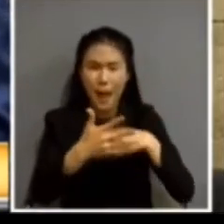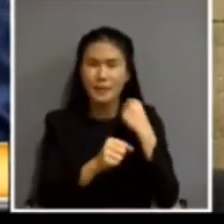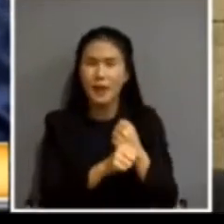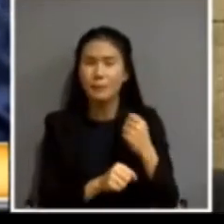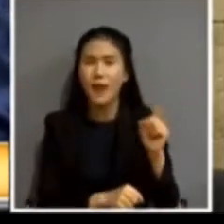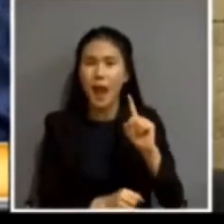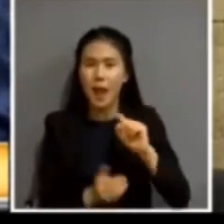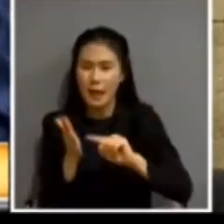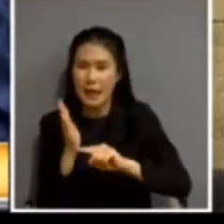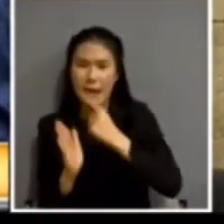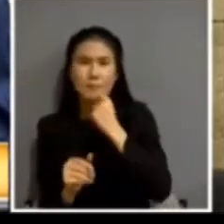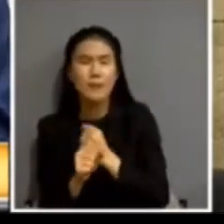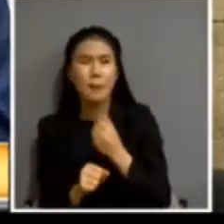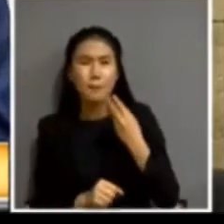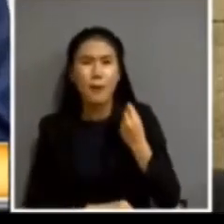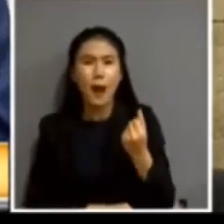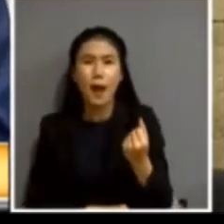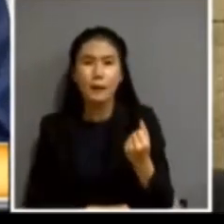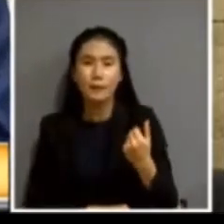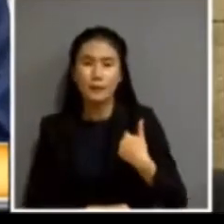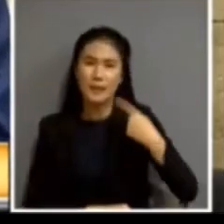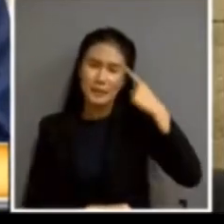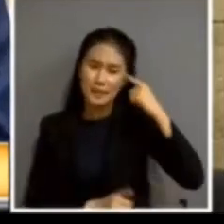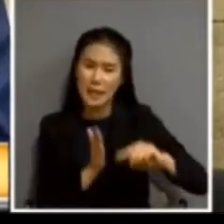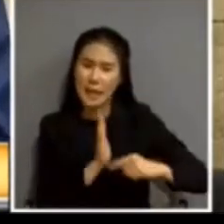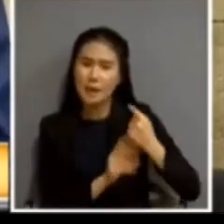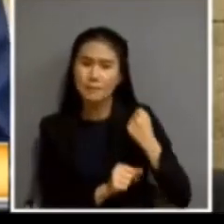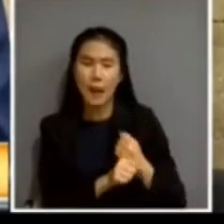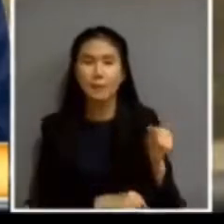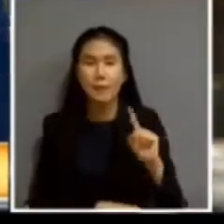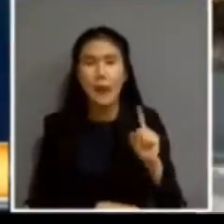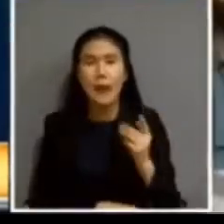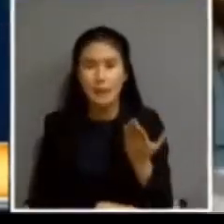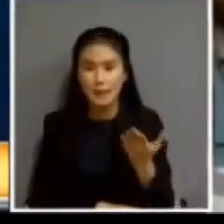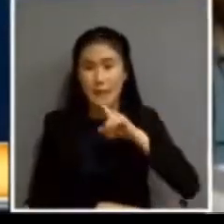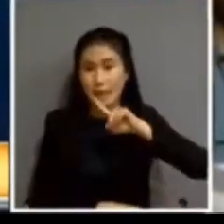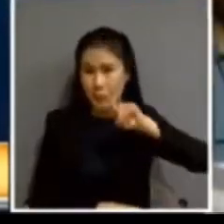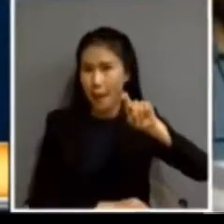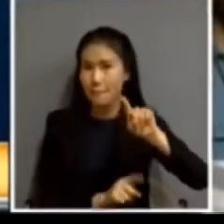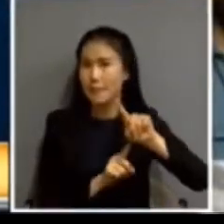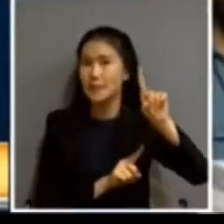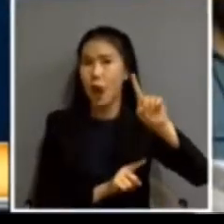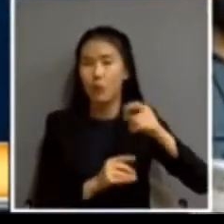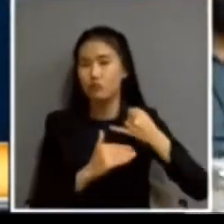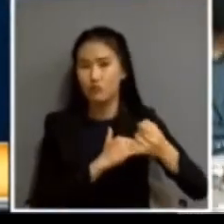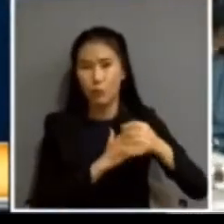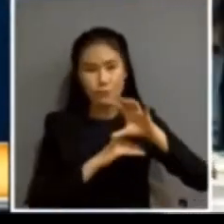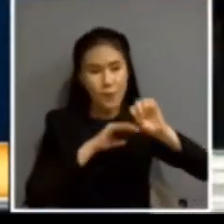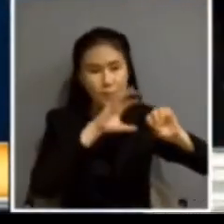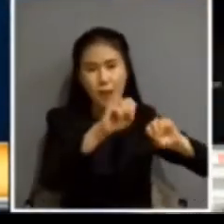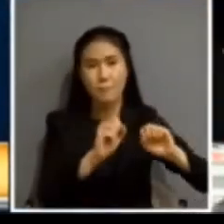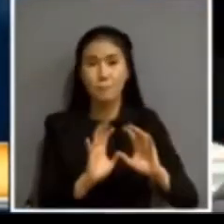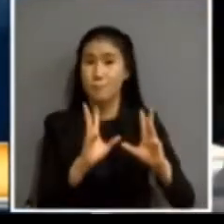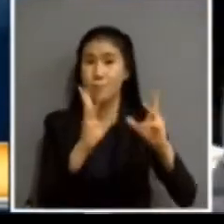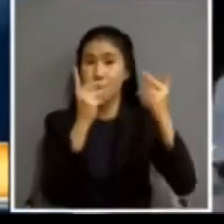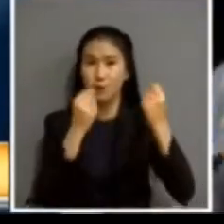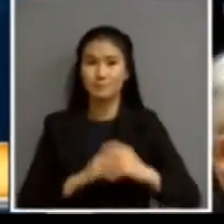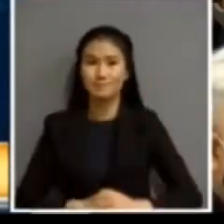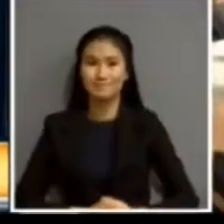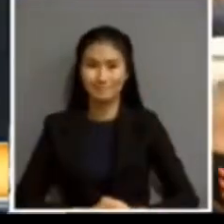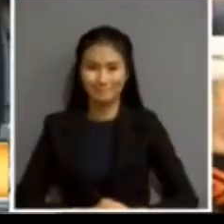จะเริ่มต้นเมื่อไหร่จะเริ่มต้นที่ไหนนะครับเป็นคำถามเดียวครับและจะมีข้อสังเกตหนึ่งข้อสังเกตครับครับขอบคุณท่าน